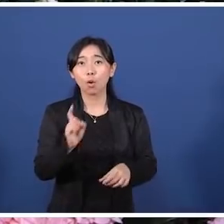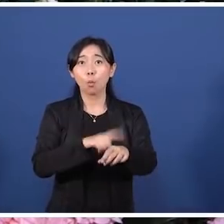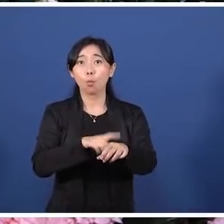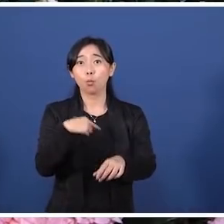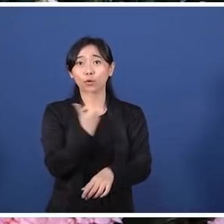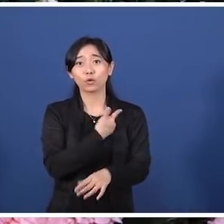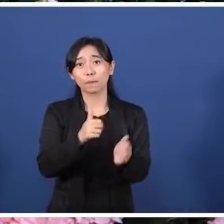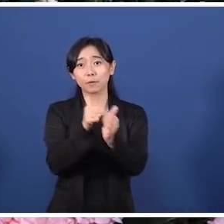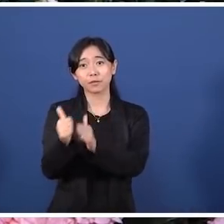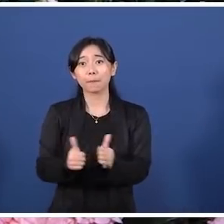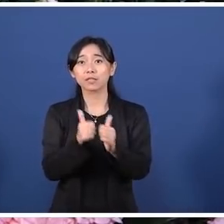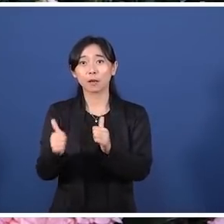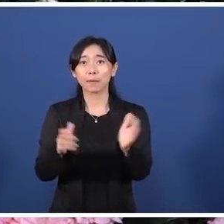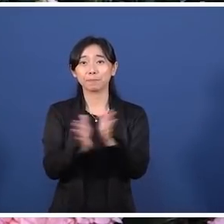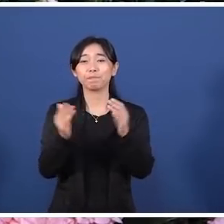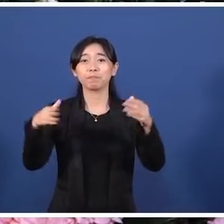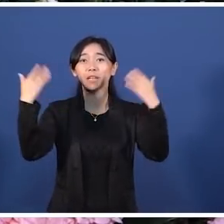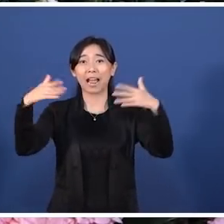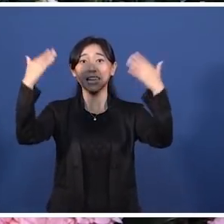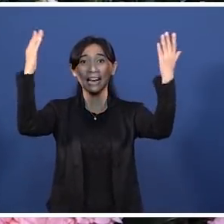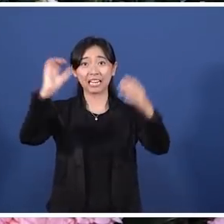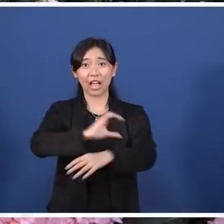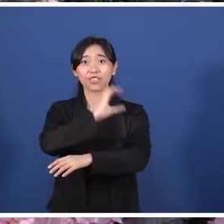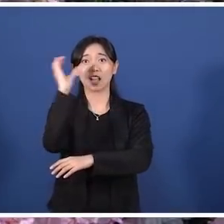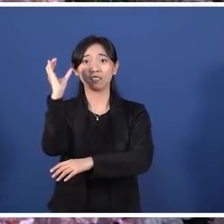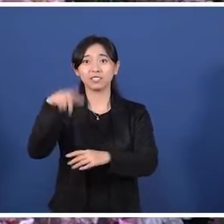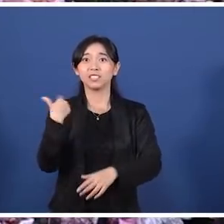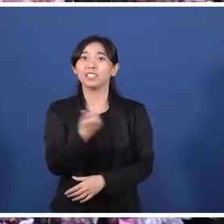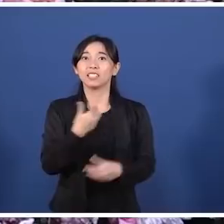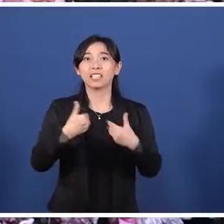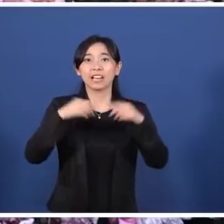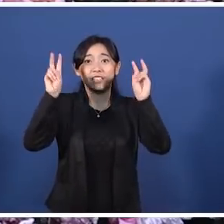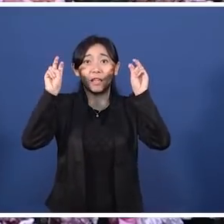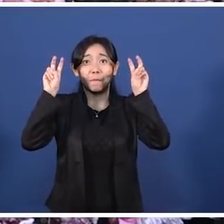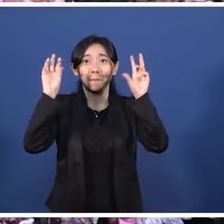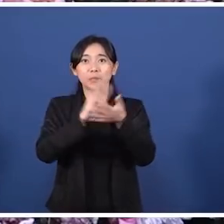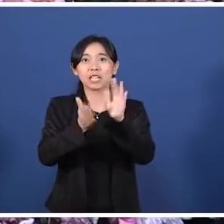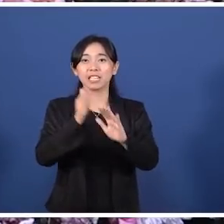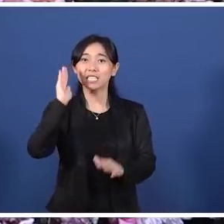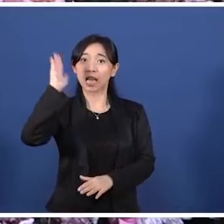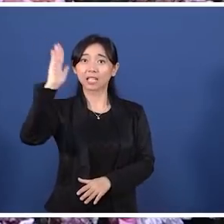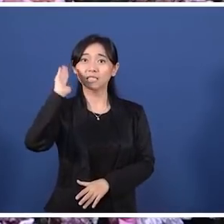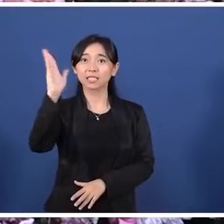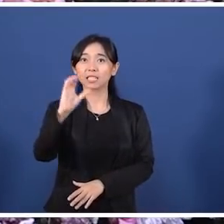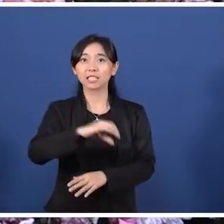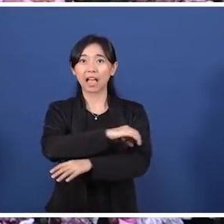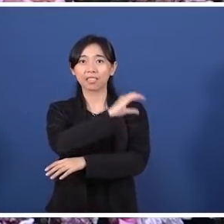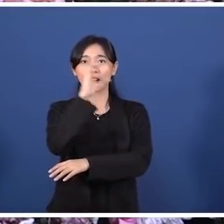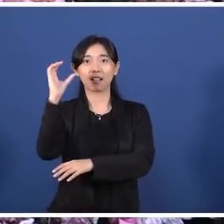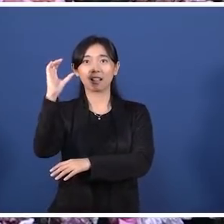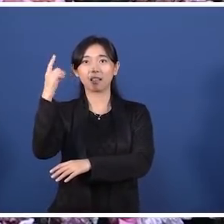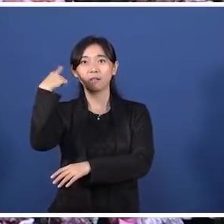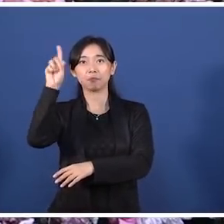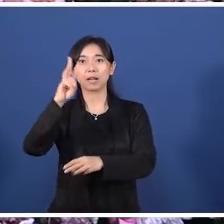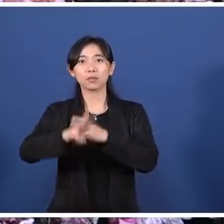kita bersama-sama merayakan Natal pada saat ini dan kita mempunyai tema menjadi saksi Natal